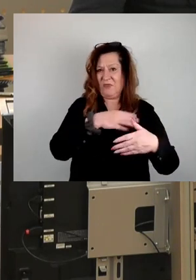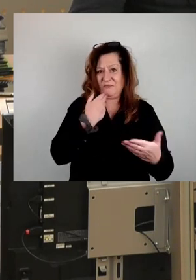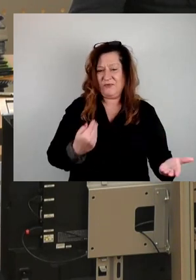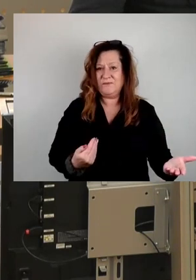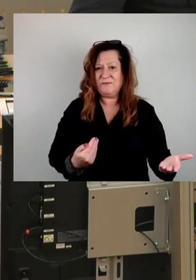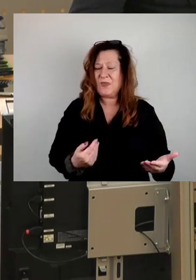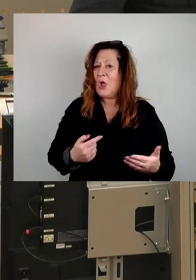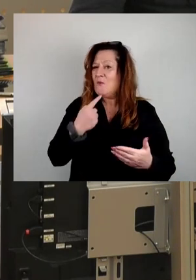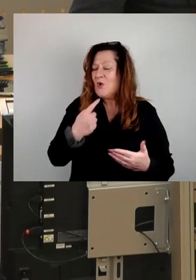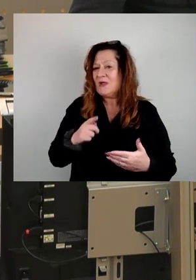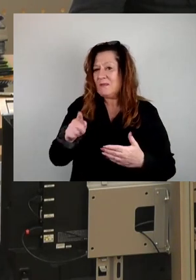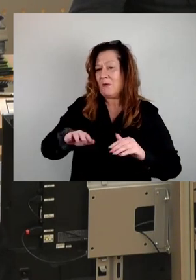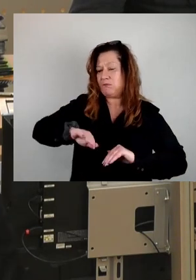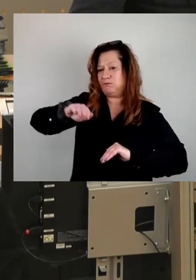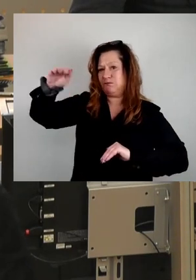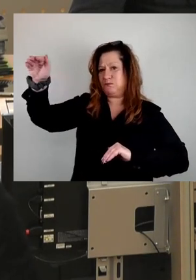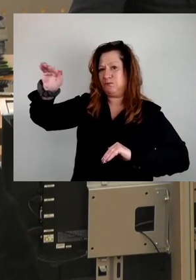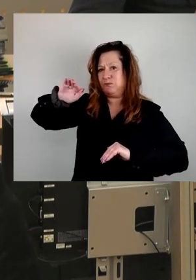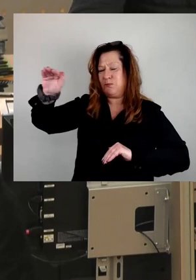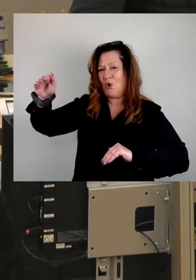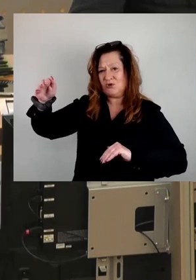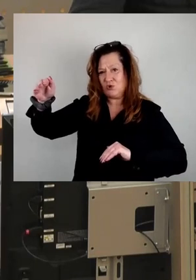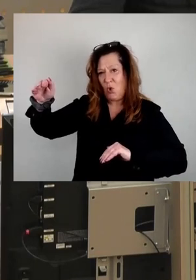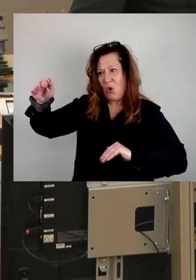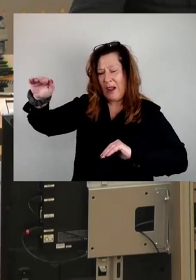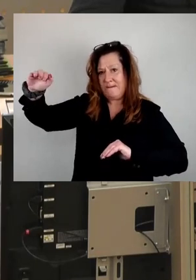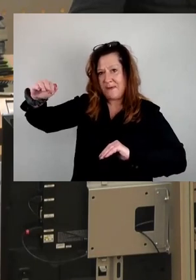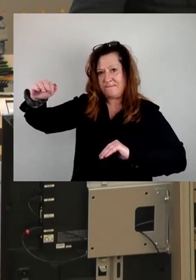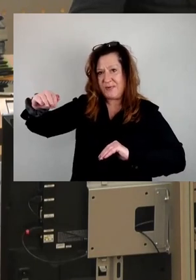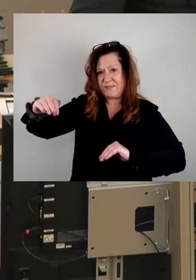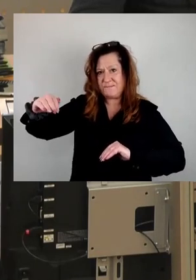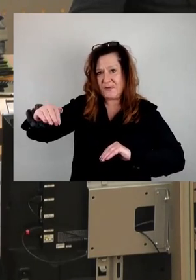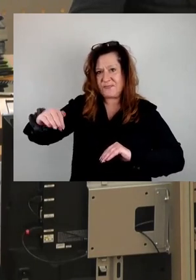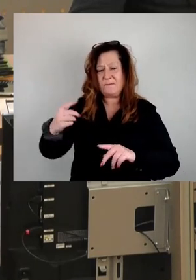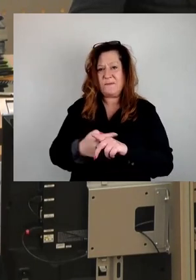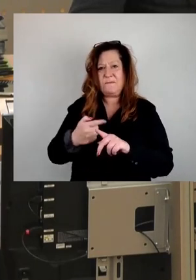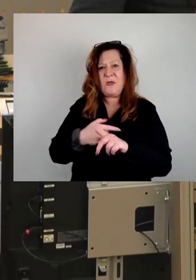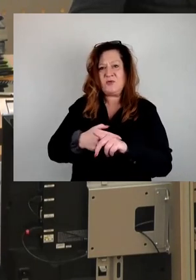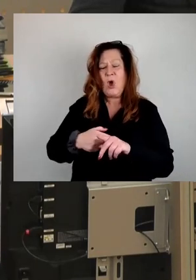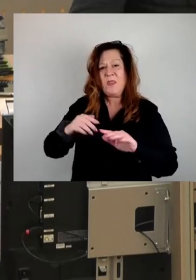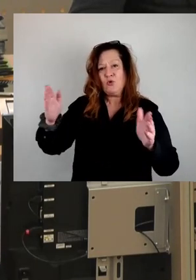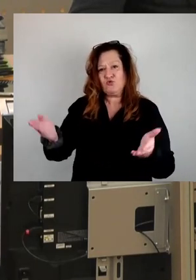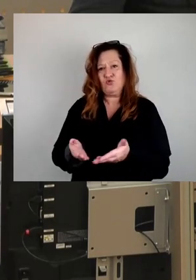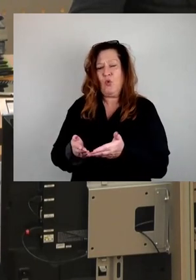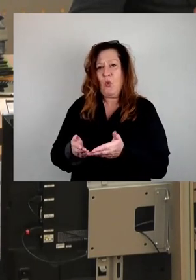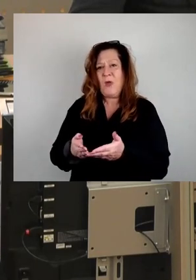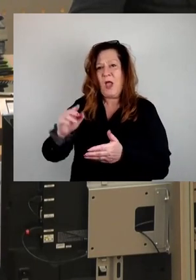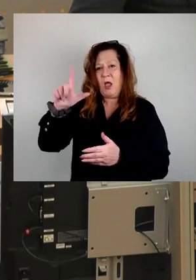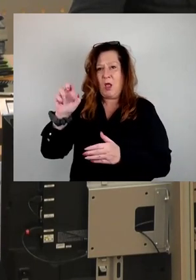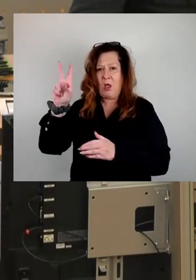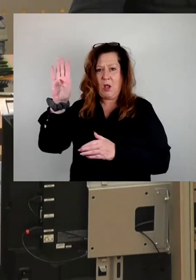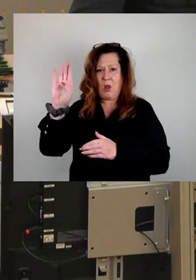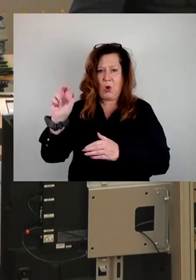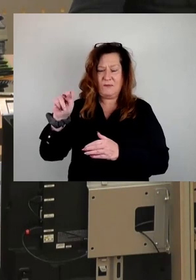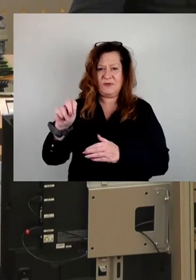insbesondere bei der Böschung in Richtung Kiesgrube Nord, zu beobachten sind. Wir können hier nur mutmaßen, aber angesichts des Umstandes, dass der Eigentümer für diese Grundstücke